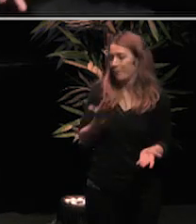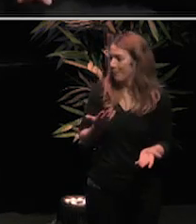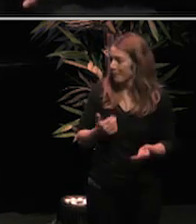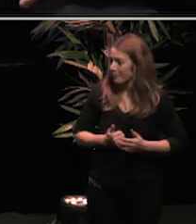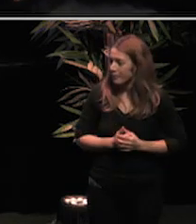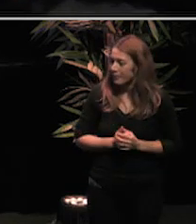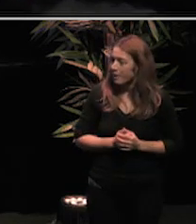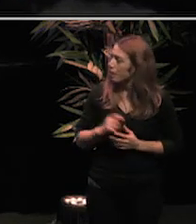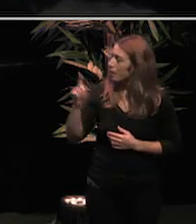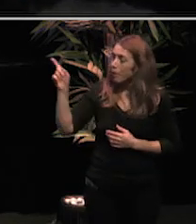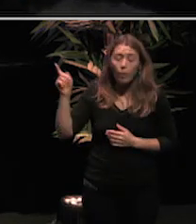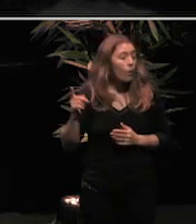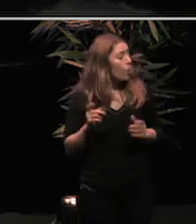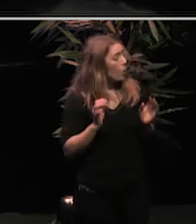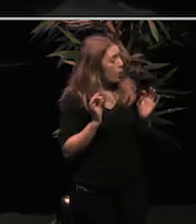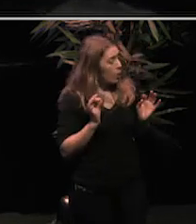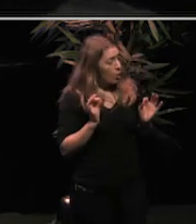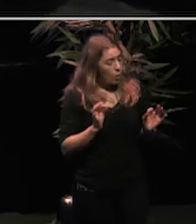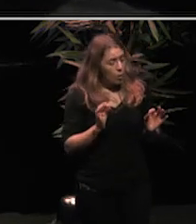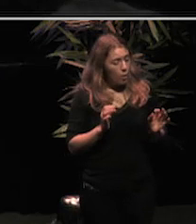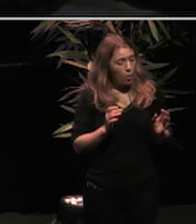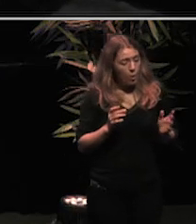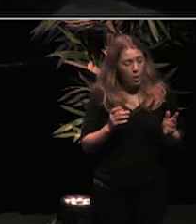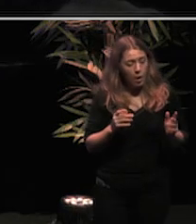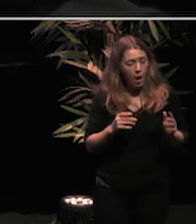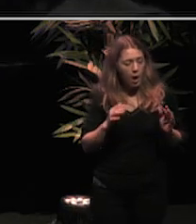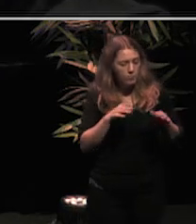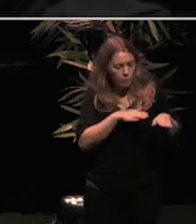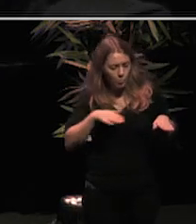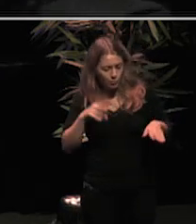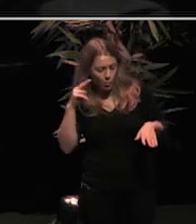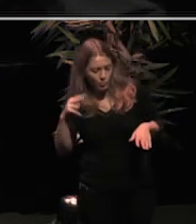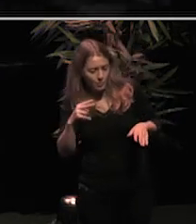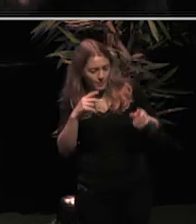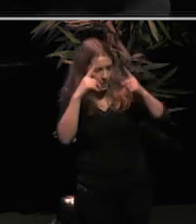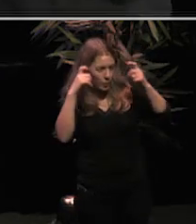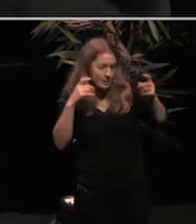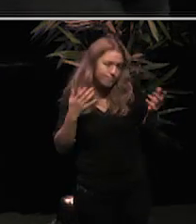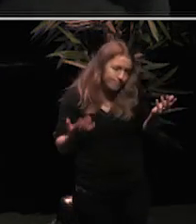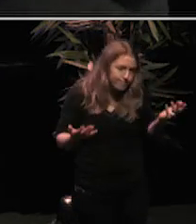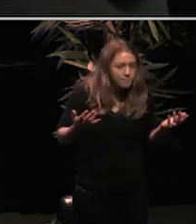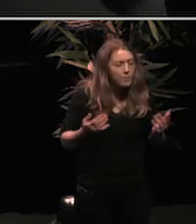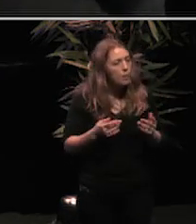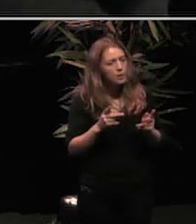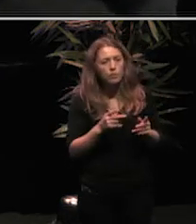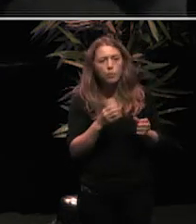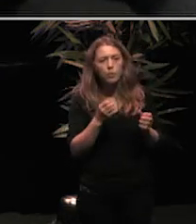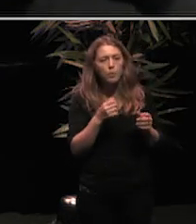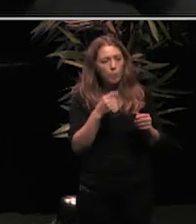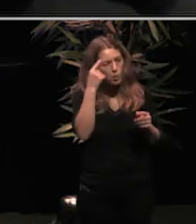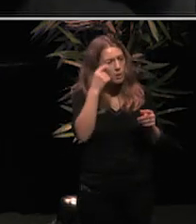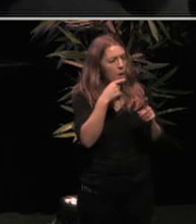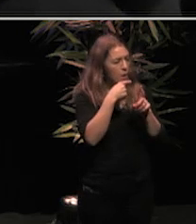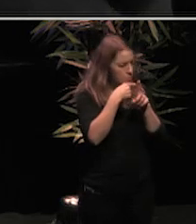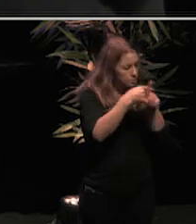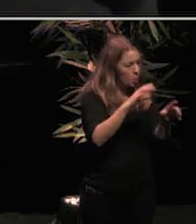Alors, pour un petit peu compléter sur une valence plus peut-être théorique, mais souvent, on a tendance à penser que l'objectif est forcément un